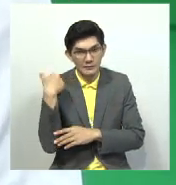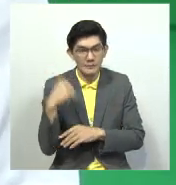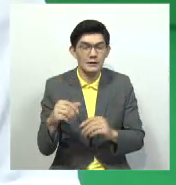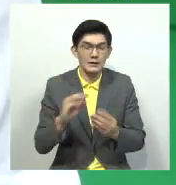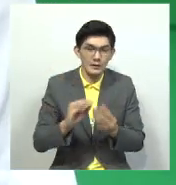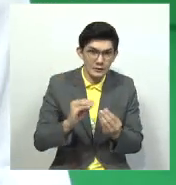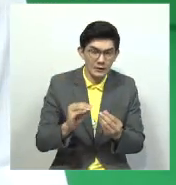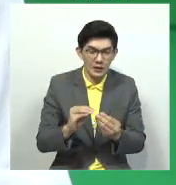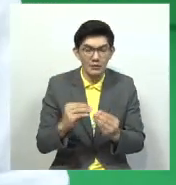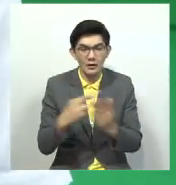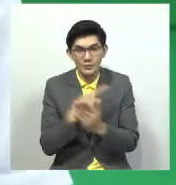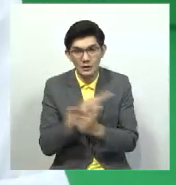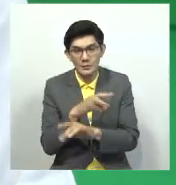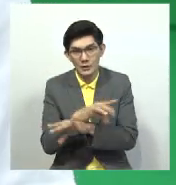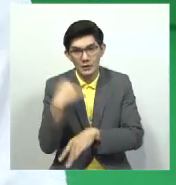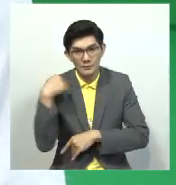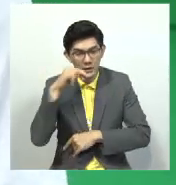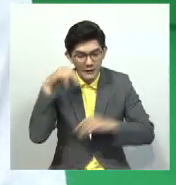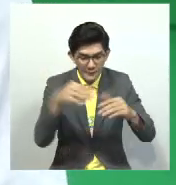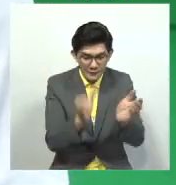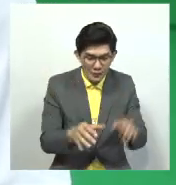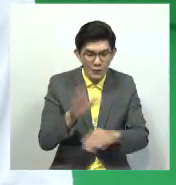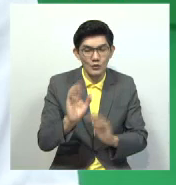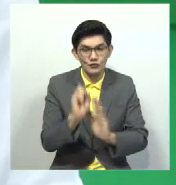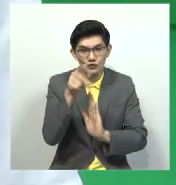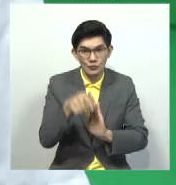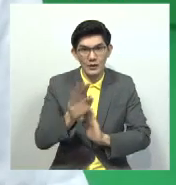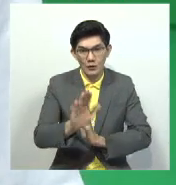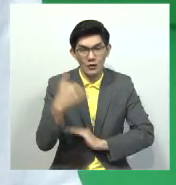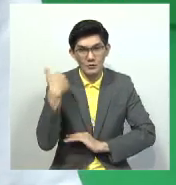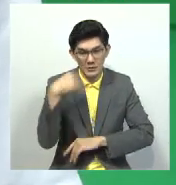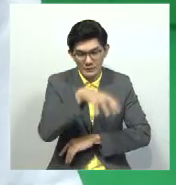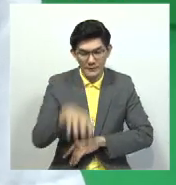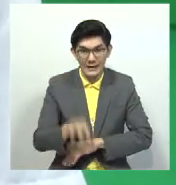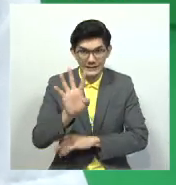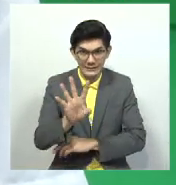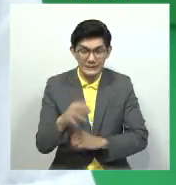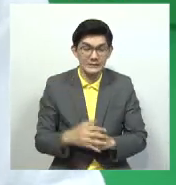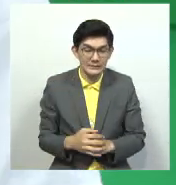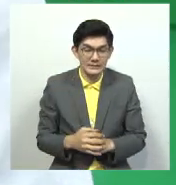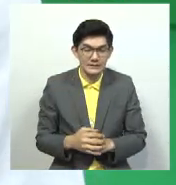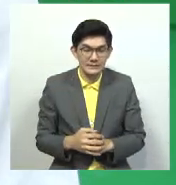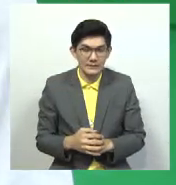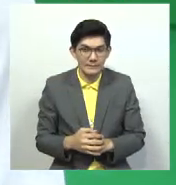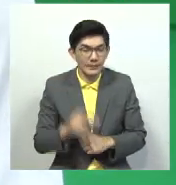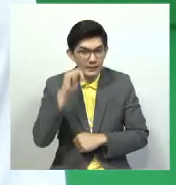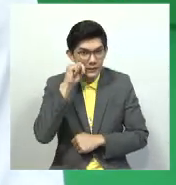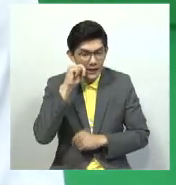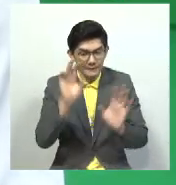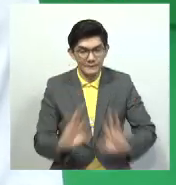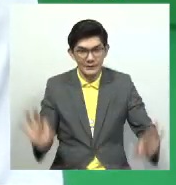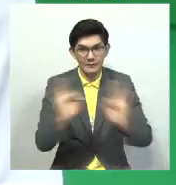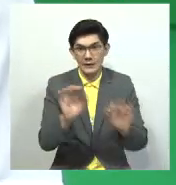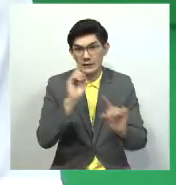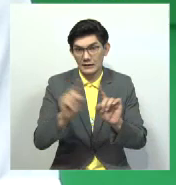รีราชบุรีรวมทั้งสระน้ำศักดิ์สิทธิ์ที่จังหวัดสุพรรณบุรีอีก4 สระแล้วก็ยังมีแหล่งน้ำสำคัญ